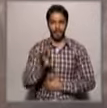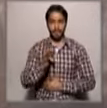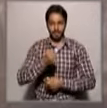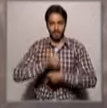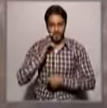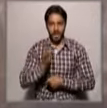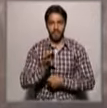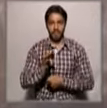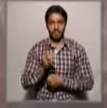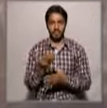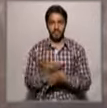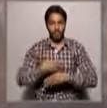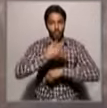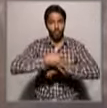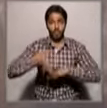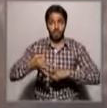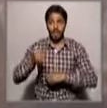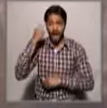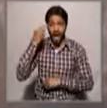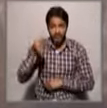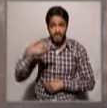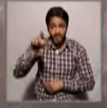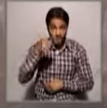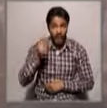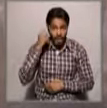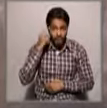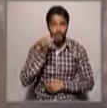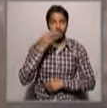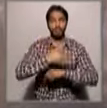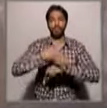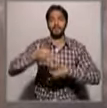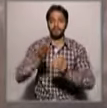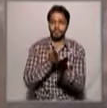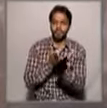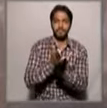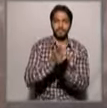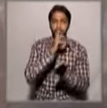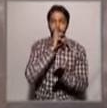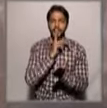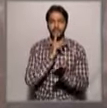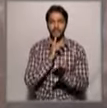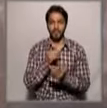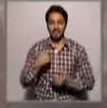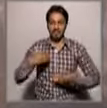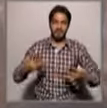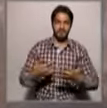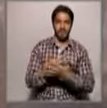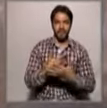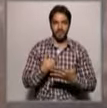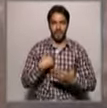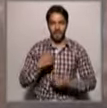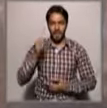نفسك في خير أن تلتزم به، عرفت فالزم، لابد أن تلتزم الطريق لكن لا تضيع نفسك. الله عز